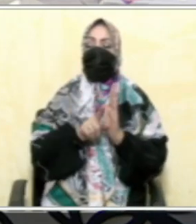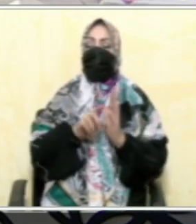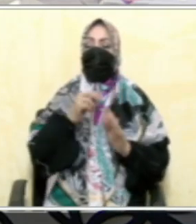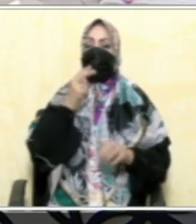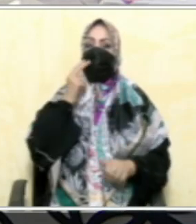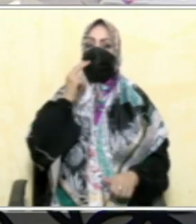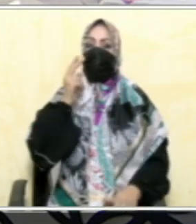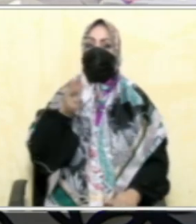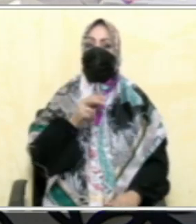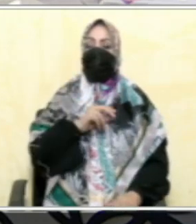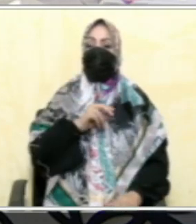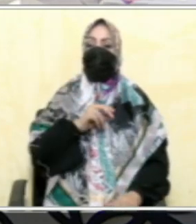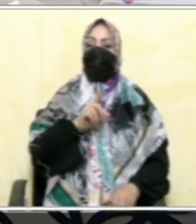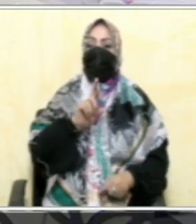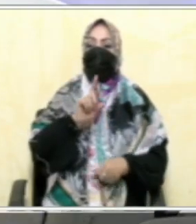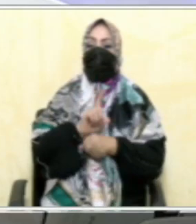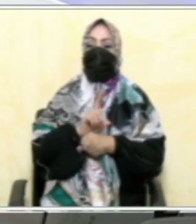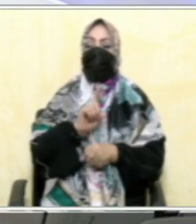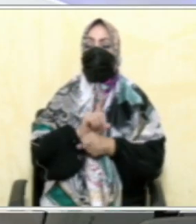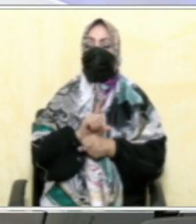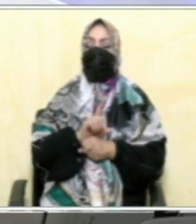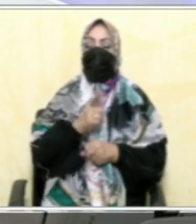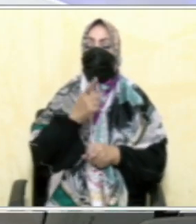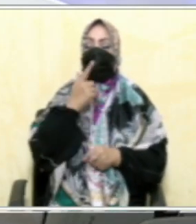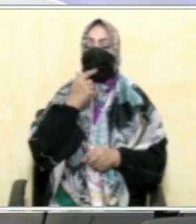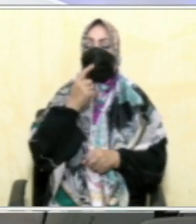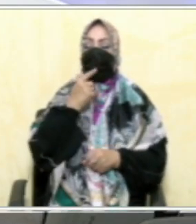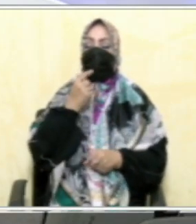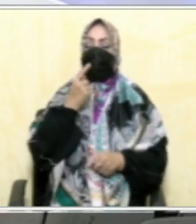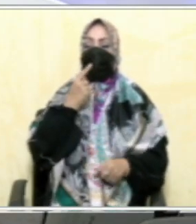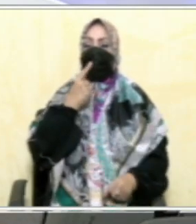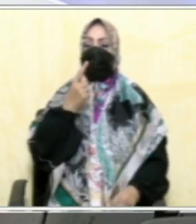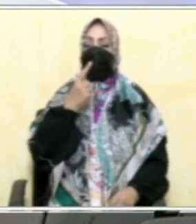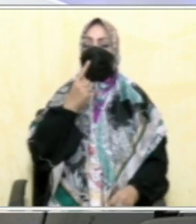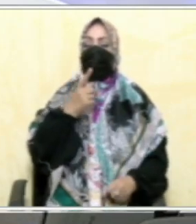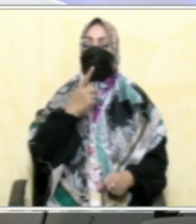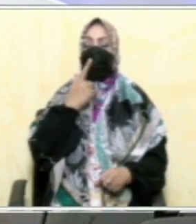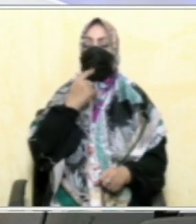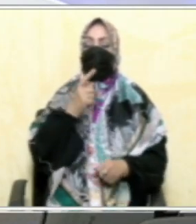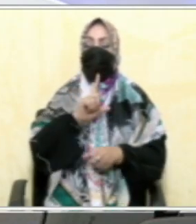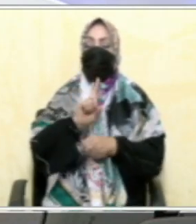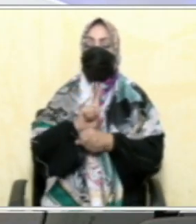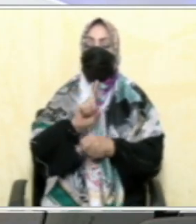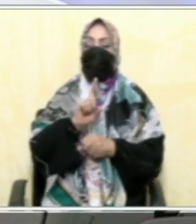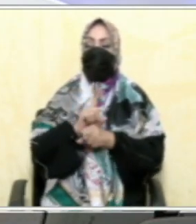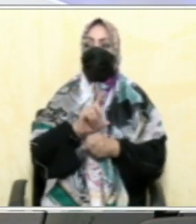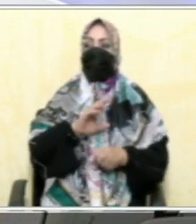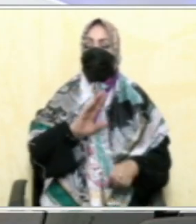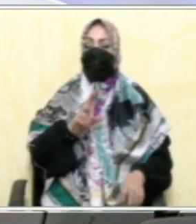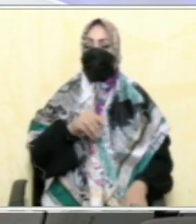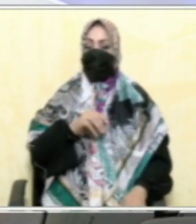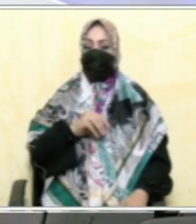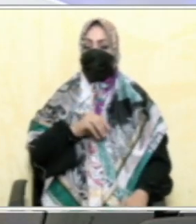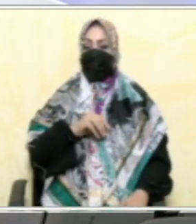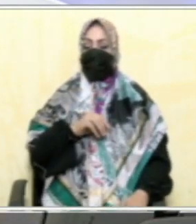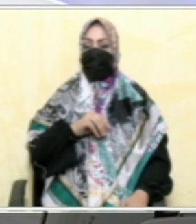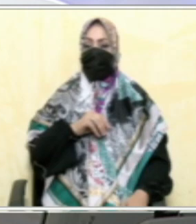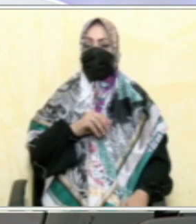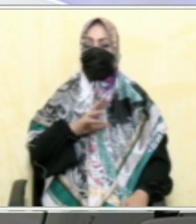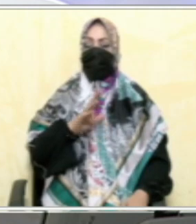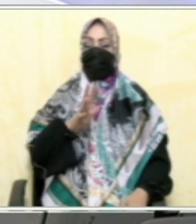دبلومات. يعني ماشي. حاجات يعني يندلع الجميل. بارك الله فيك سيد محمد، وصلت فكرتك ان شاء الله وجزاك الله